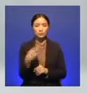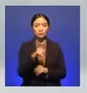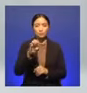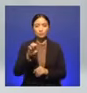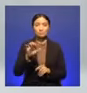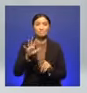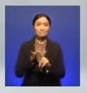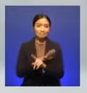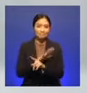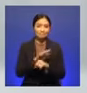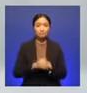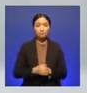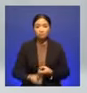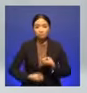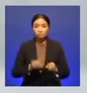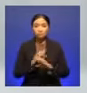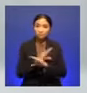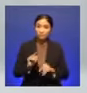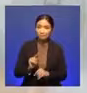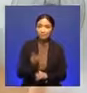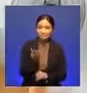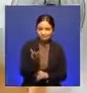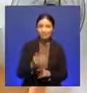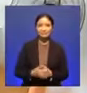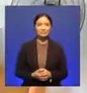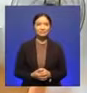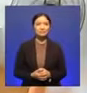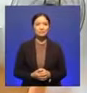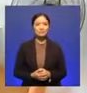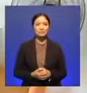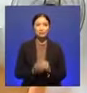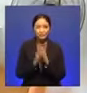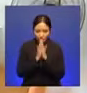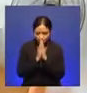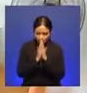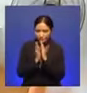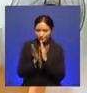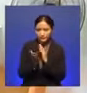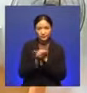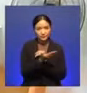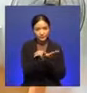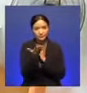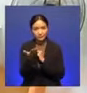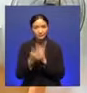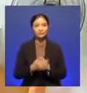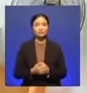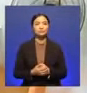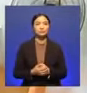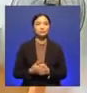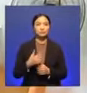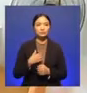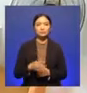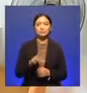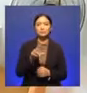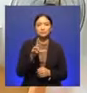ถามอะไรกับวิทยากรหรือเปล่าคะเรียนเชิญค่ะ ได้ครับก็สวัสดีคุณแฮนแล้วก็สวัสดีทุกท่านนะครับนนทฤทธิ์จาก